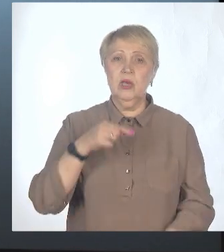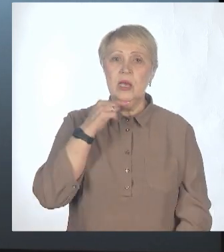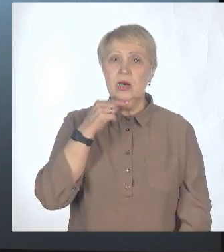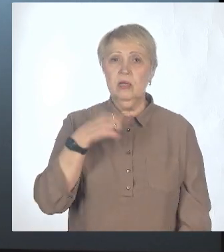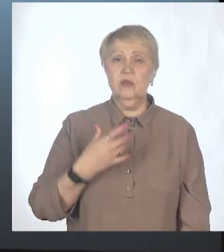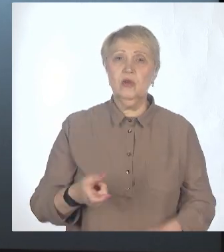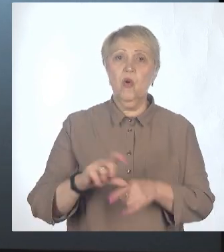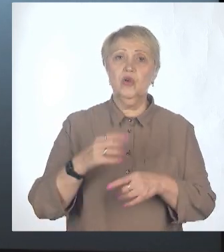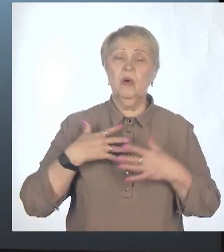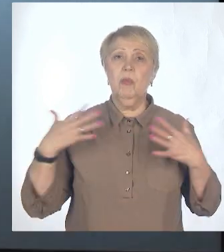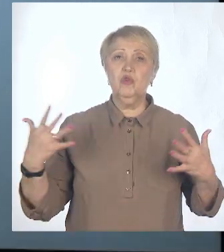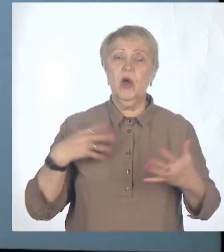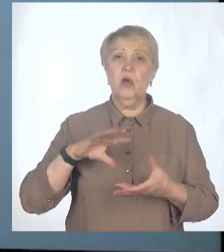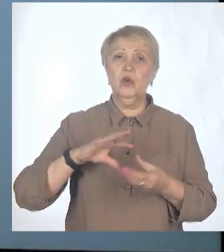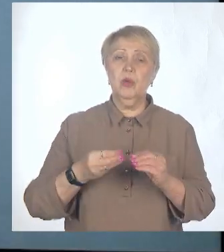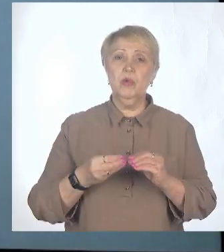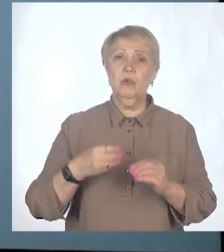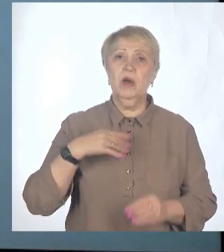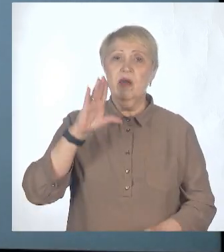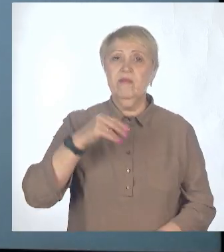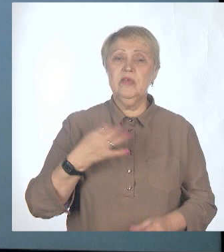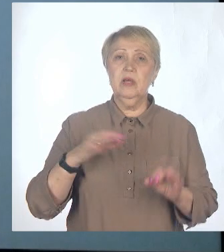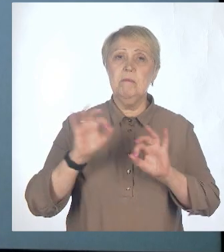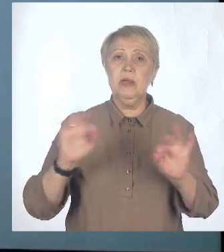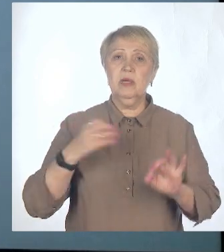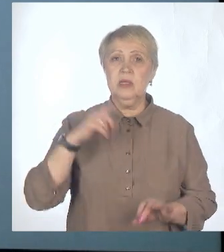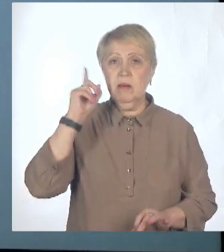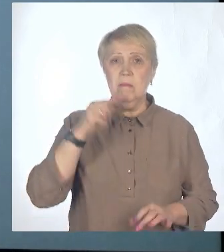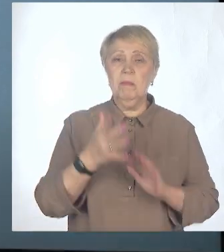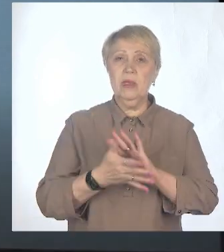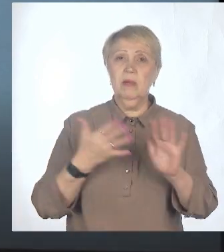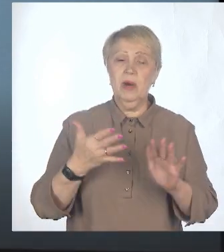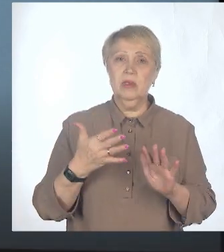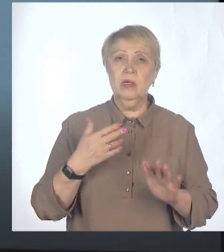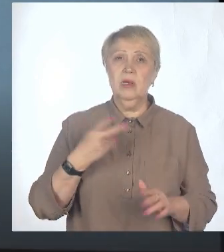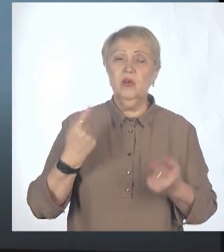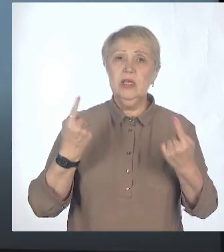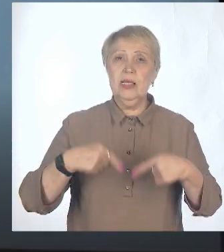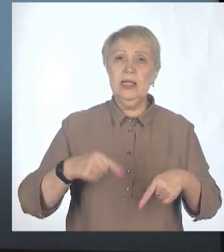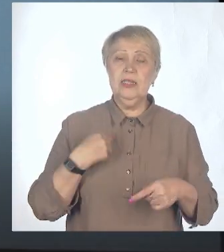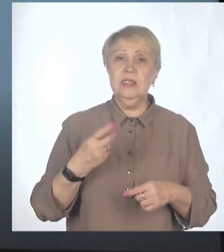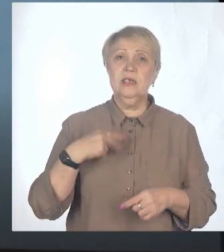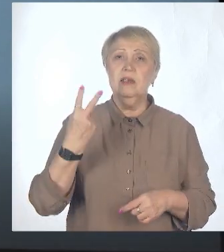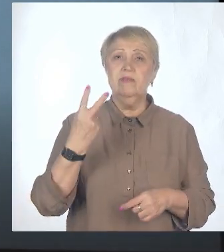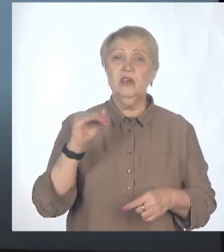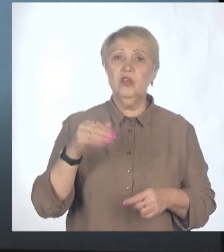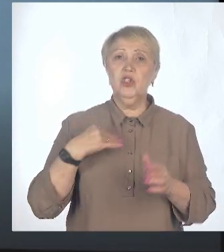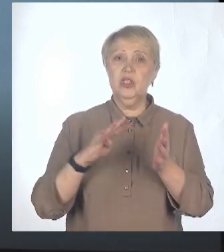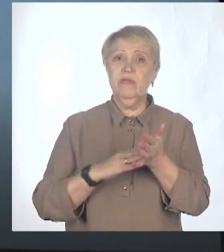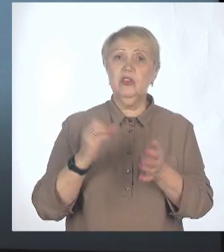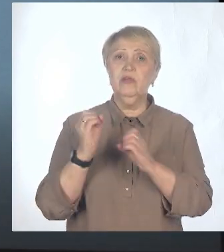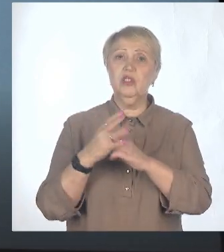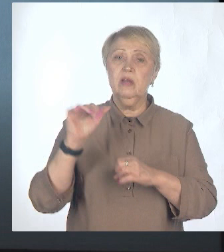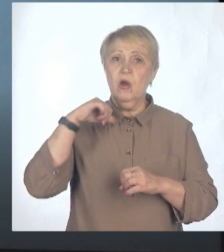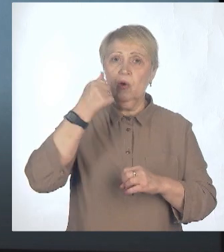большой объем, и все прекрасно понимают, предыдущие кризисы 2009 и 2014 года научили всех, что если